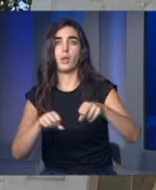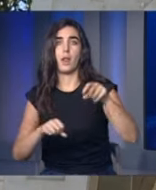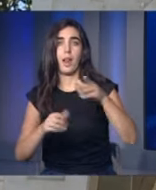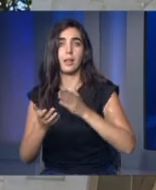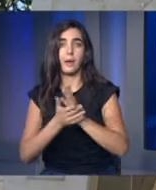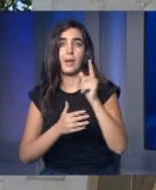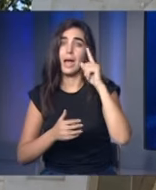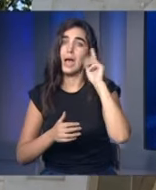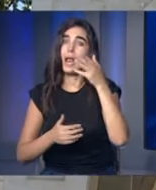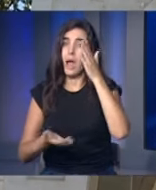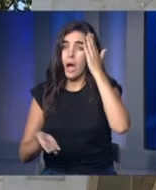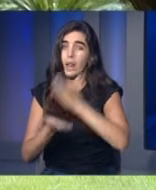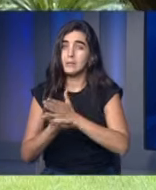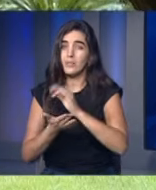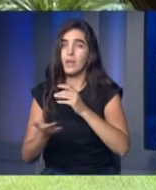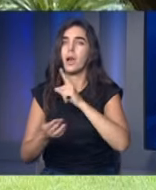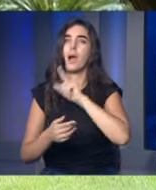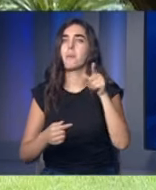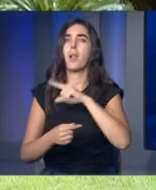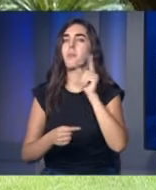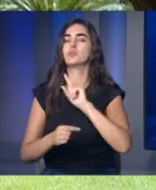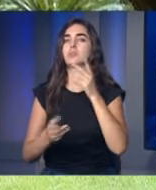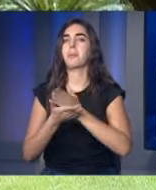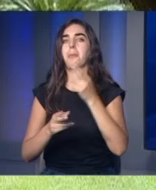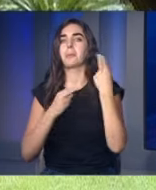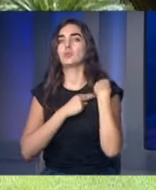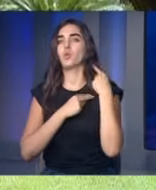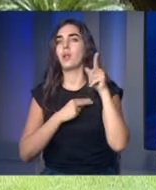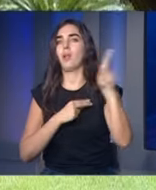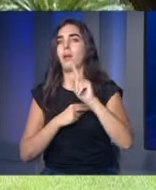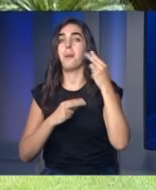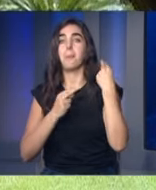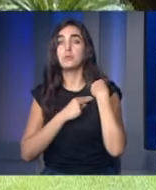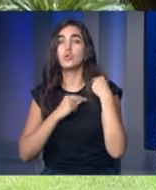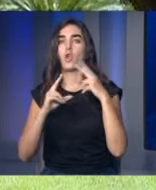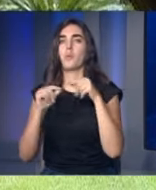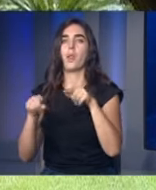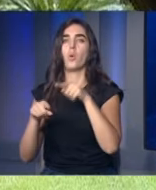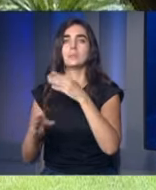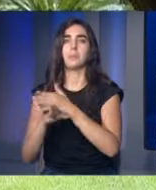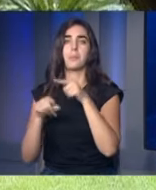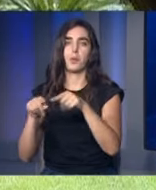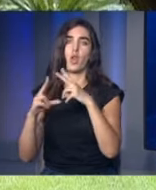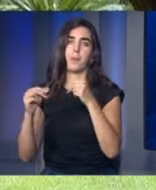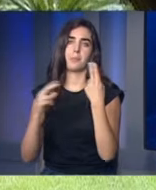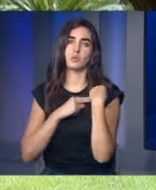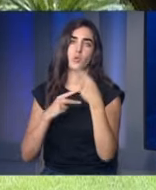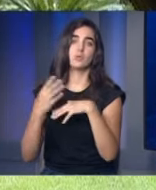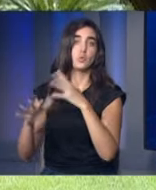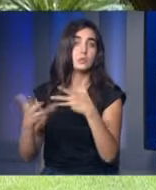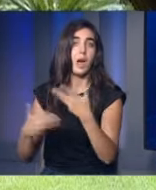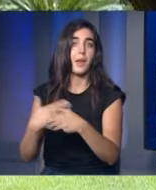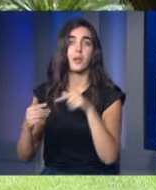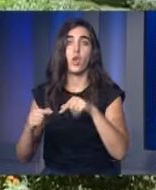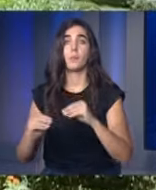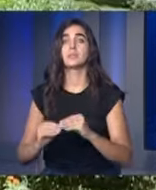مجد الشمس في الجولان السوري المحتل إلا تأكيد قاطع لهذا الالتزام ولعدم مسؤوليتها